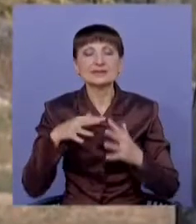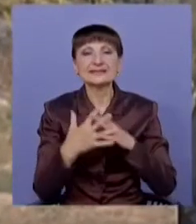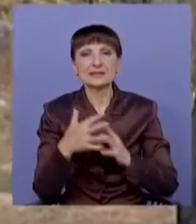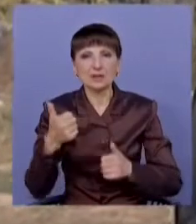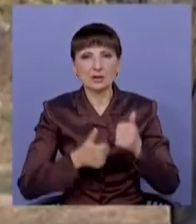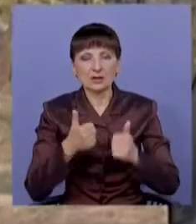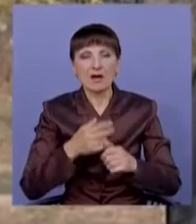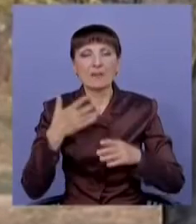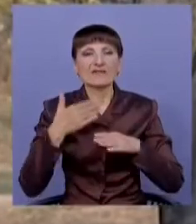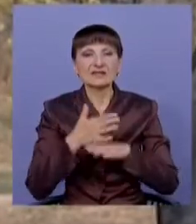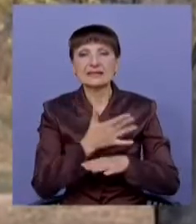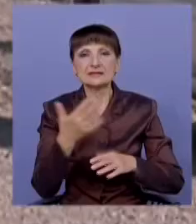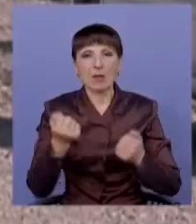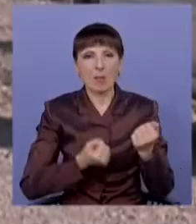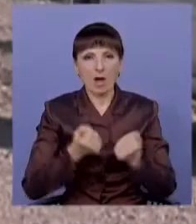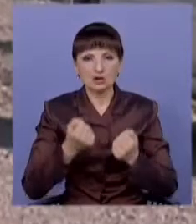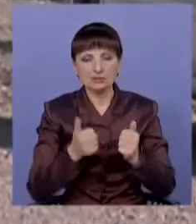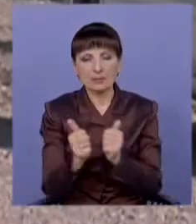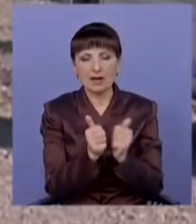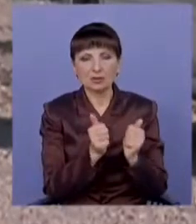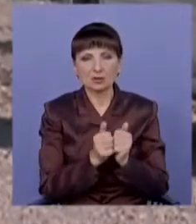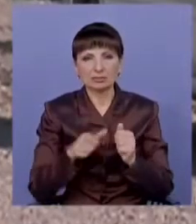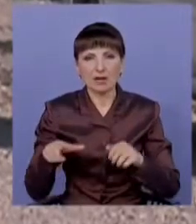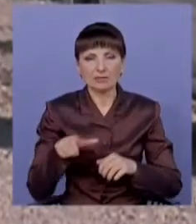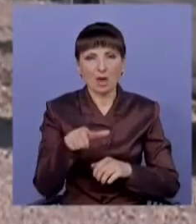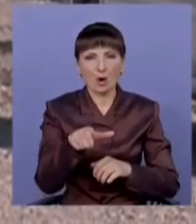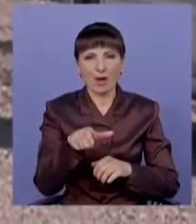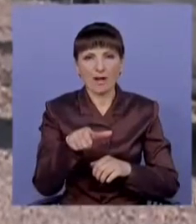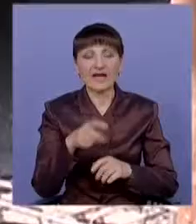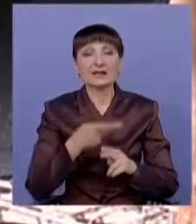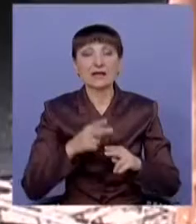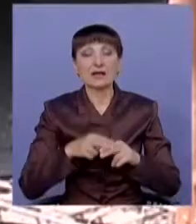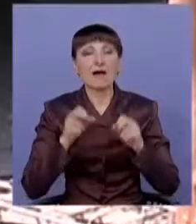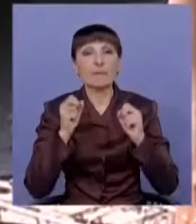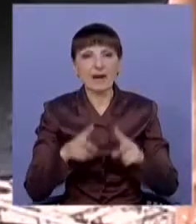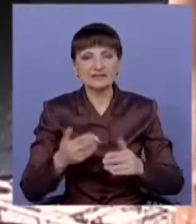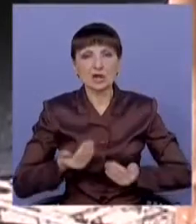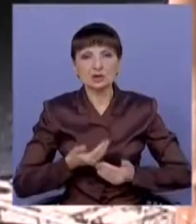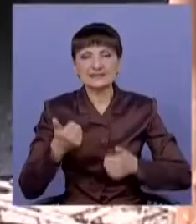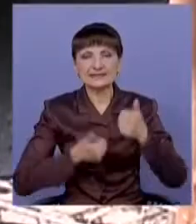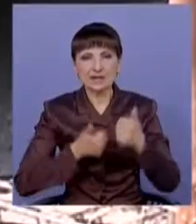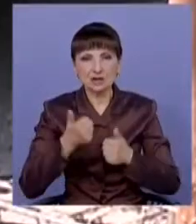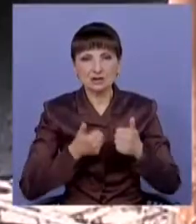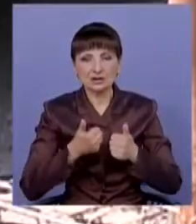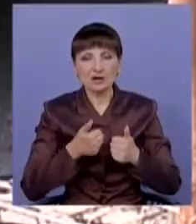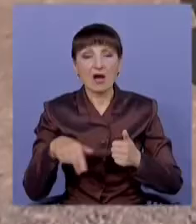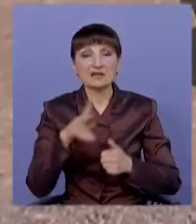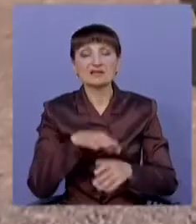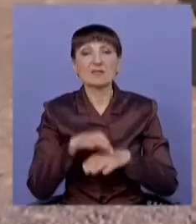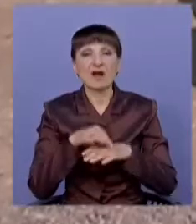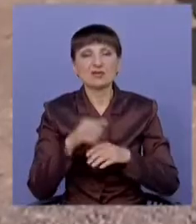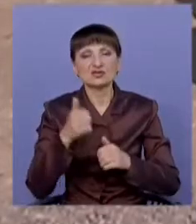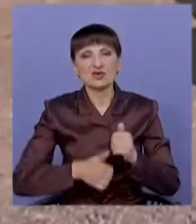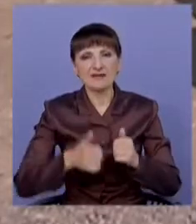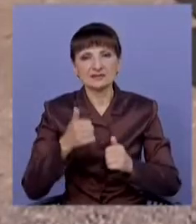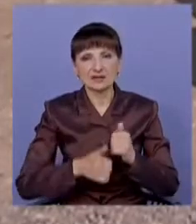кокпаристы повредили несколько автомашин, припаркованных на обочине дороги. Такие опасные для жизни скачки наездники здесь проводят